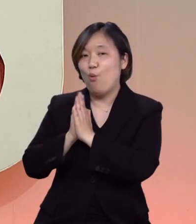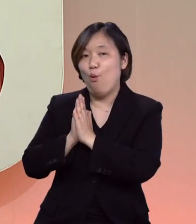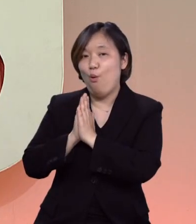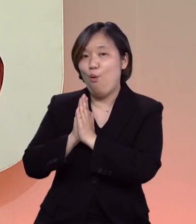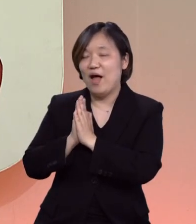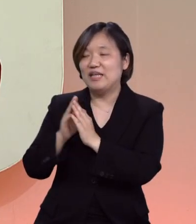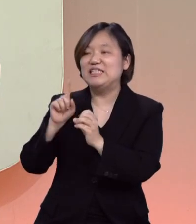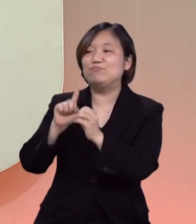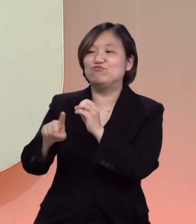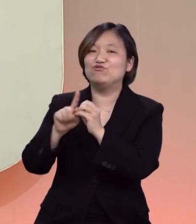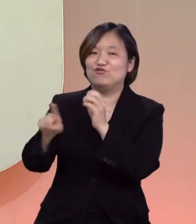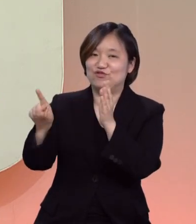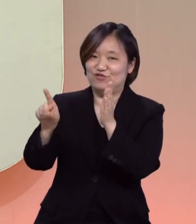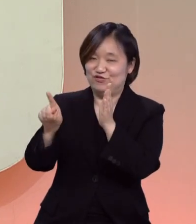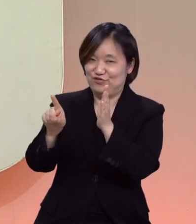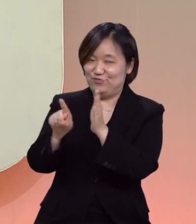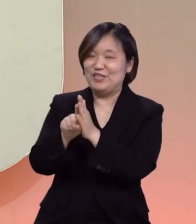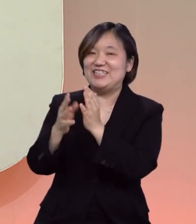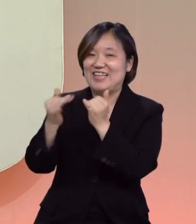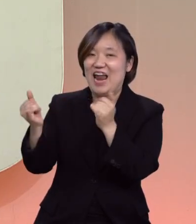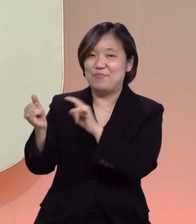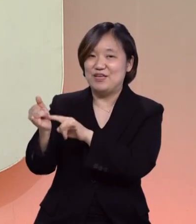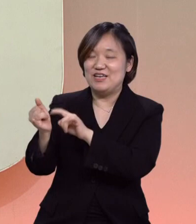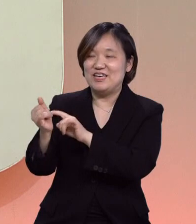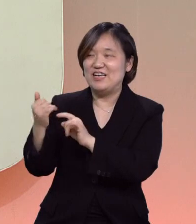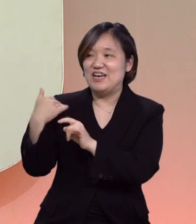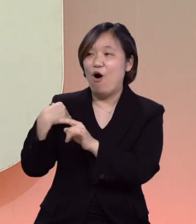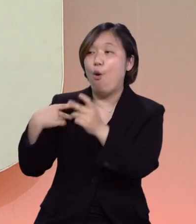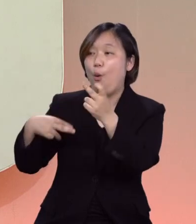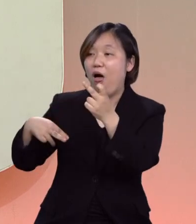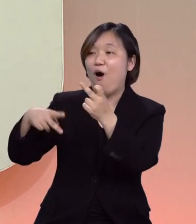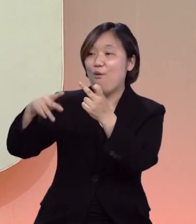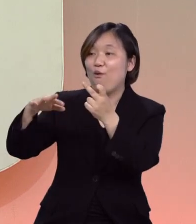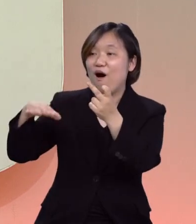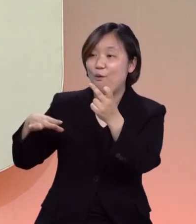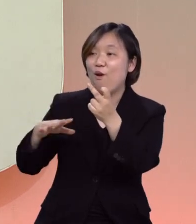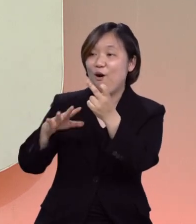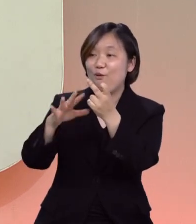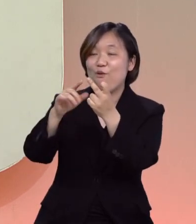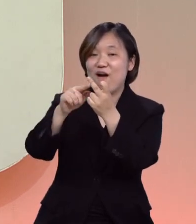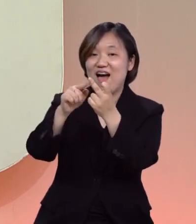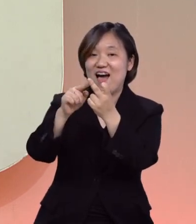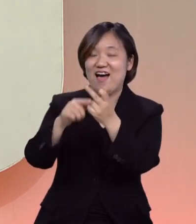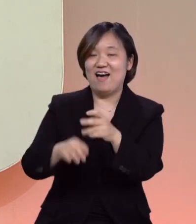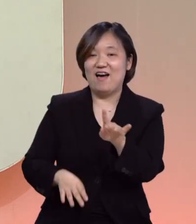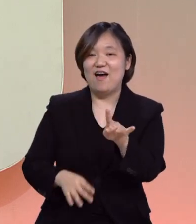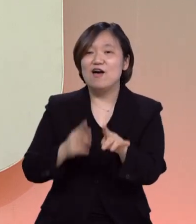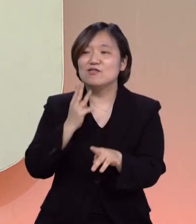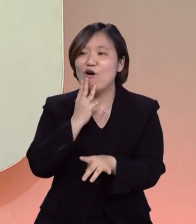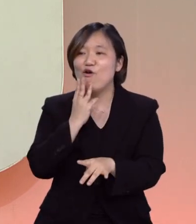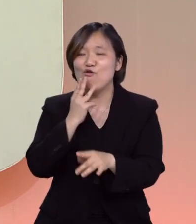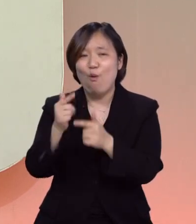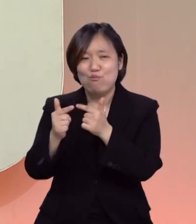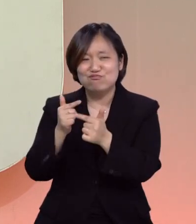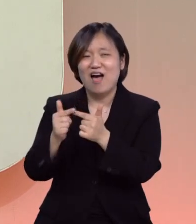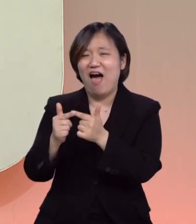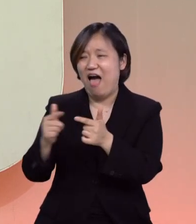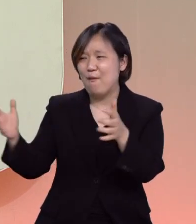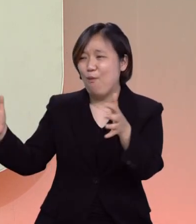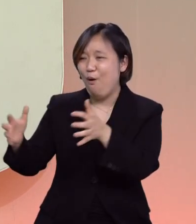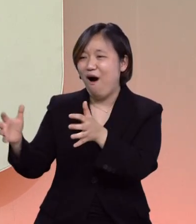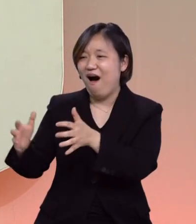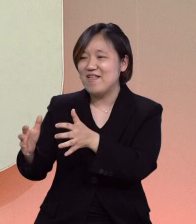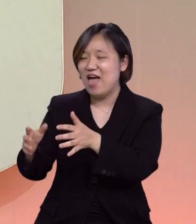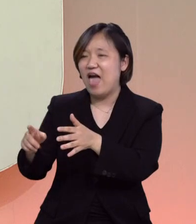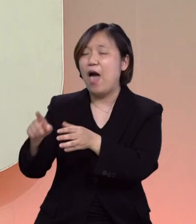그 신도들이 여기 성전함에 올라올 건데 서울하고 부산 신도들이 여기 선전한 밑에서 기도하던 신도들이